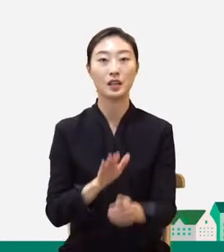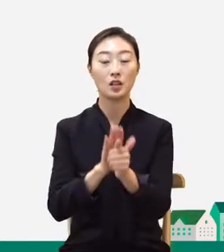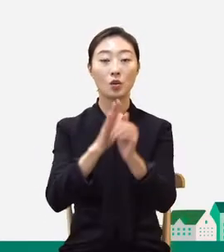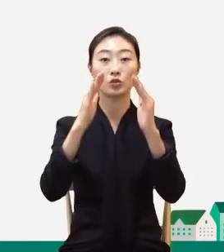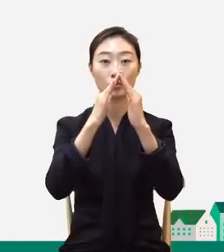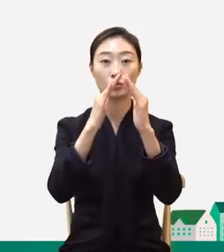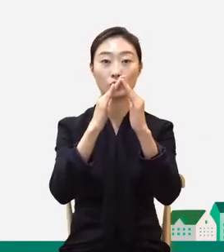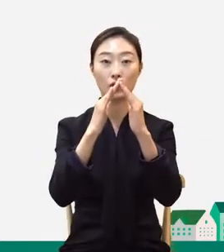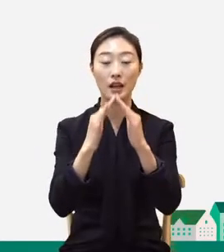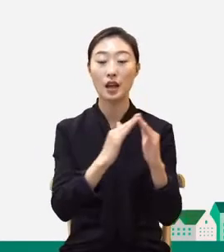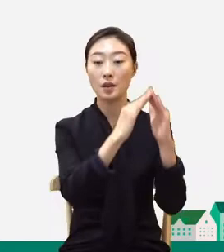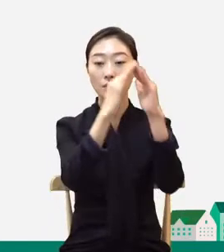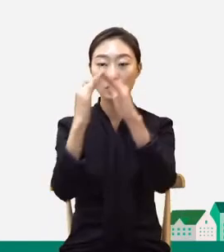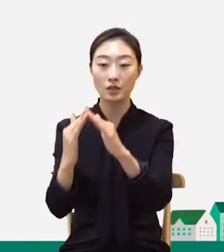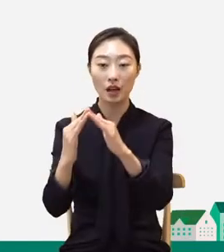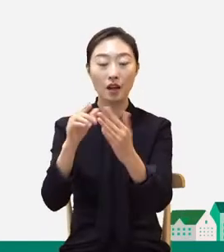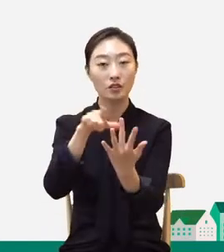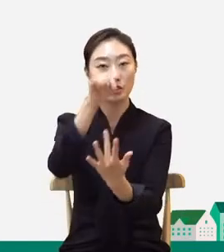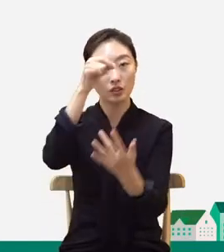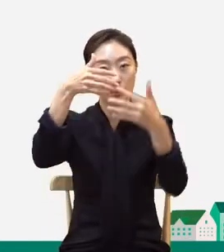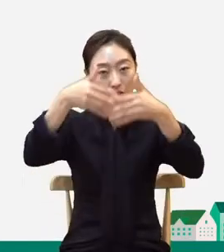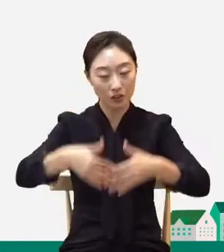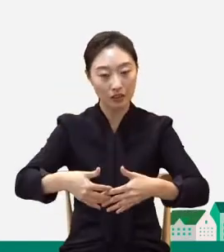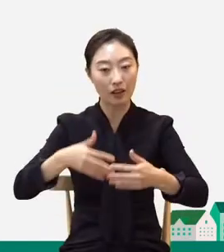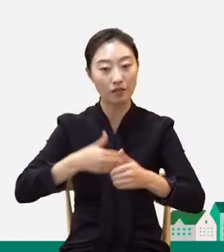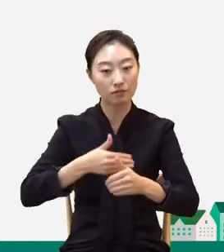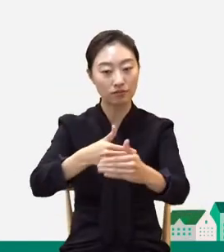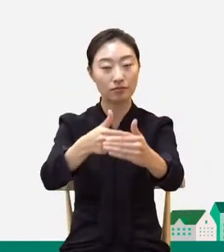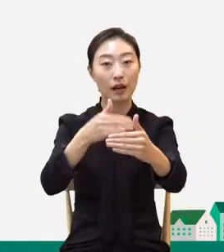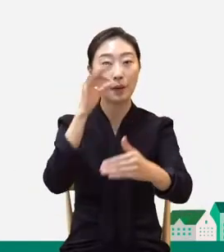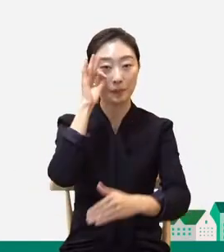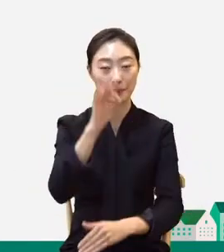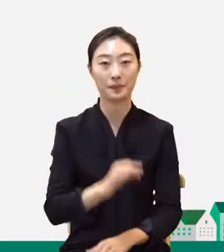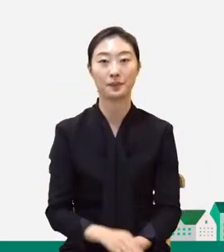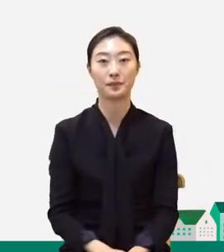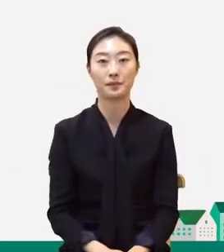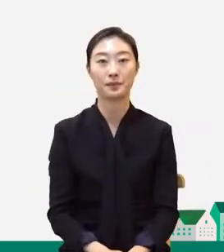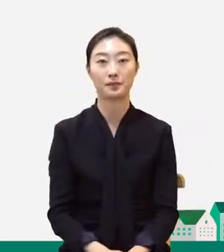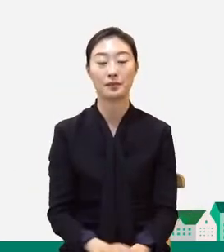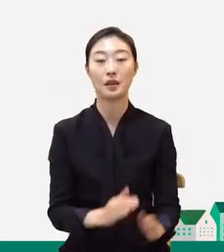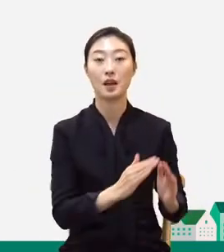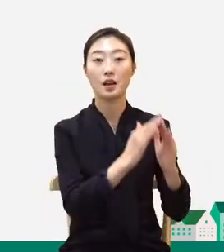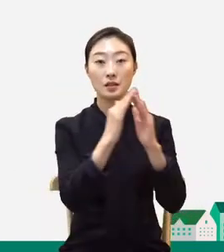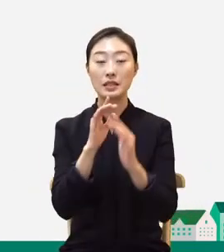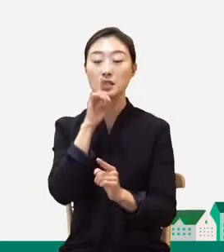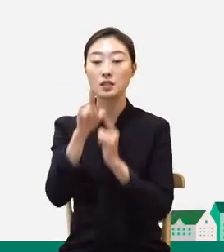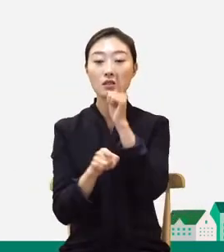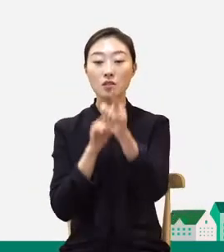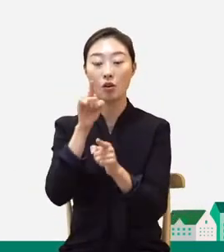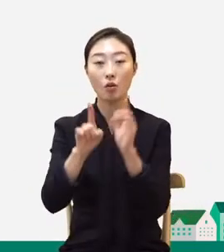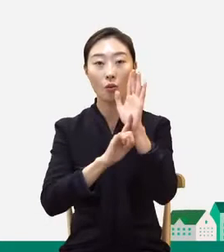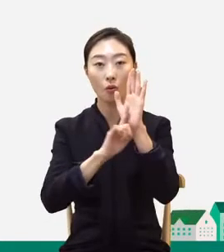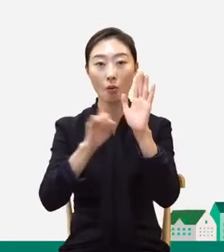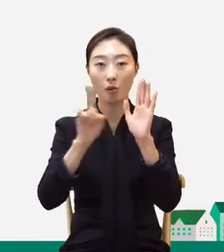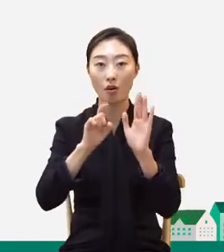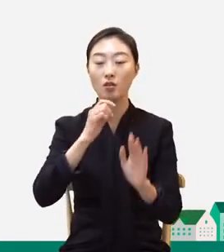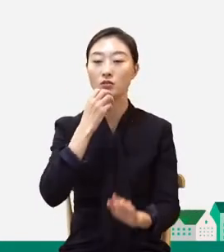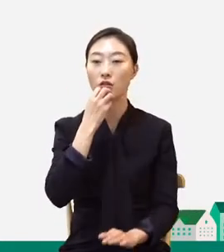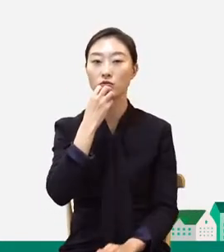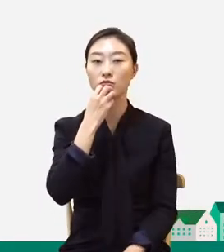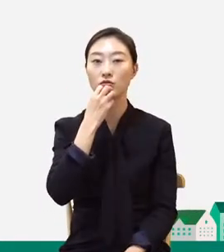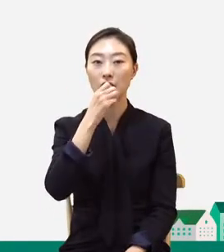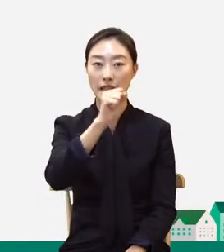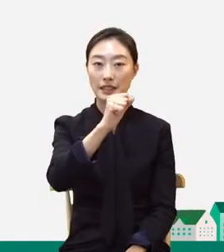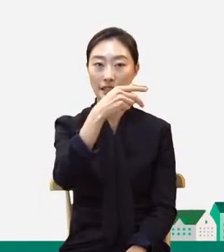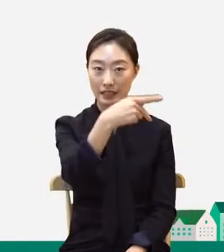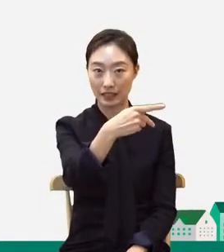지원주택 입주자 선정 절차에 대해서 말씀드리겠습니다. 지원주택 입주자 신청 공고는 서울주택도시공사와